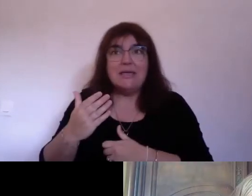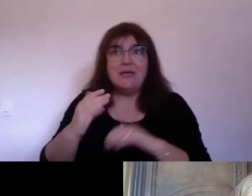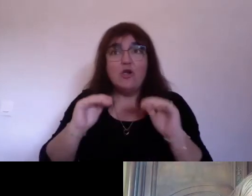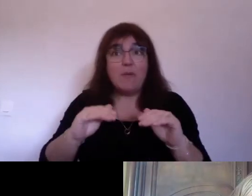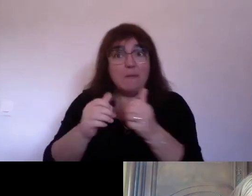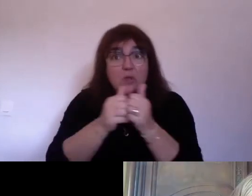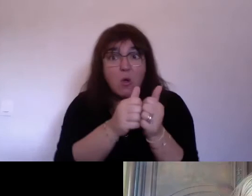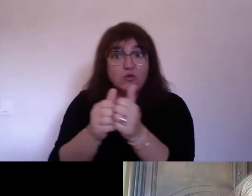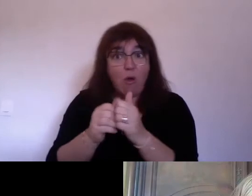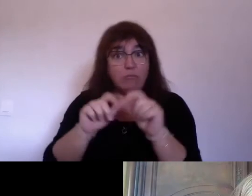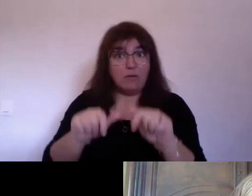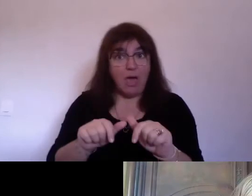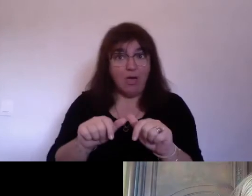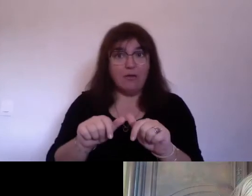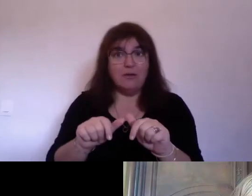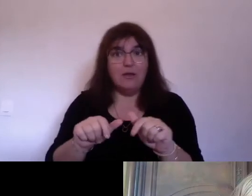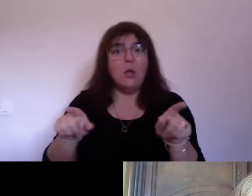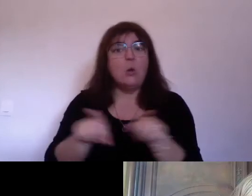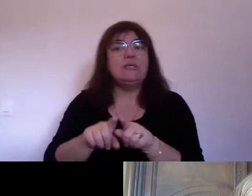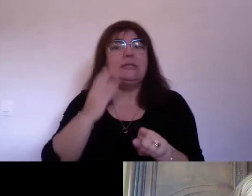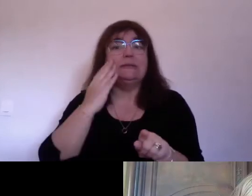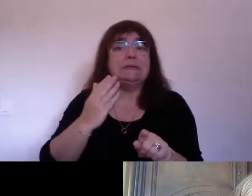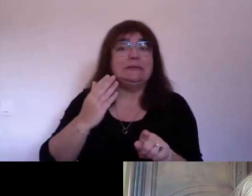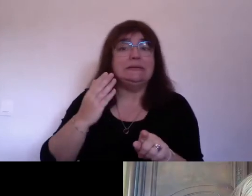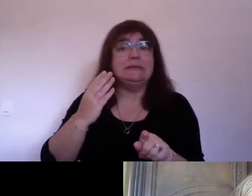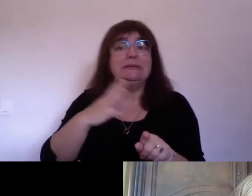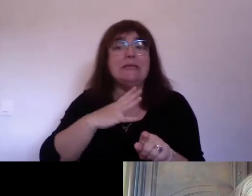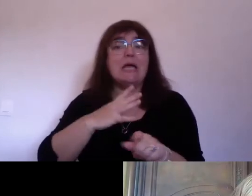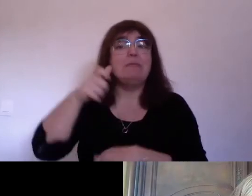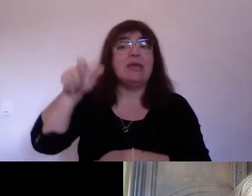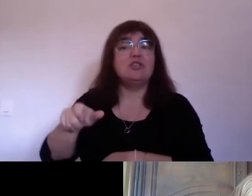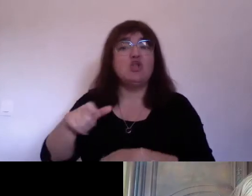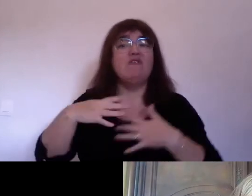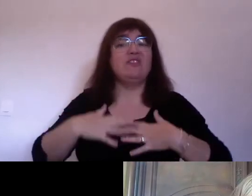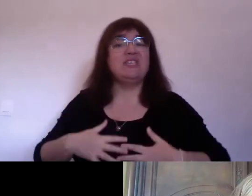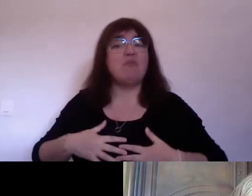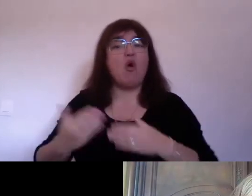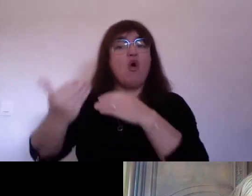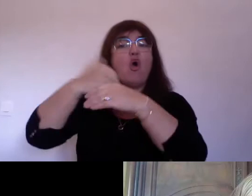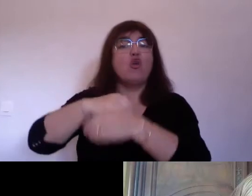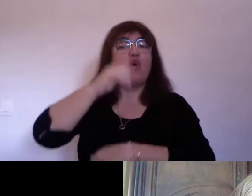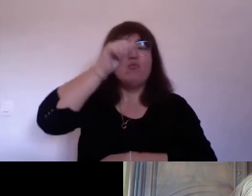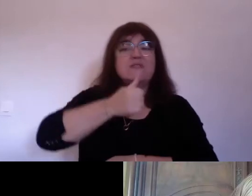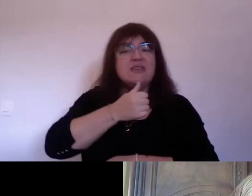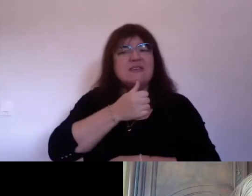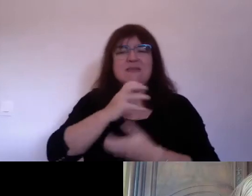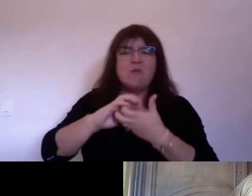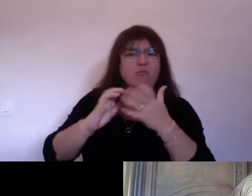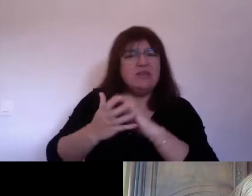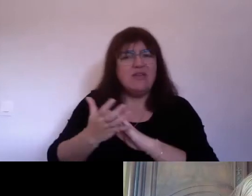qui ont beaucoup de mal à venir au musée physiquement pour d'autres raisons que la pandémie. Et donc,